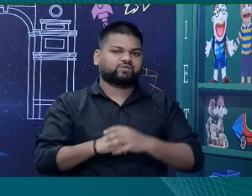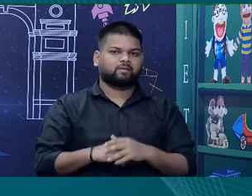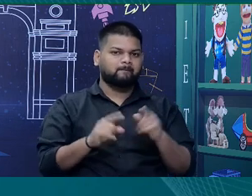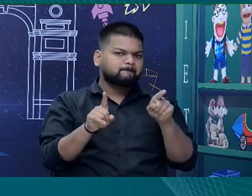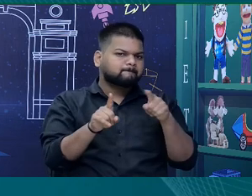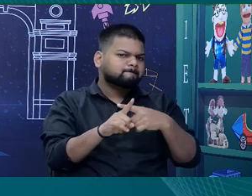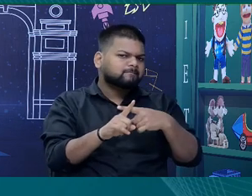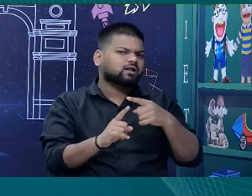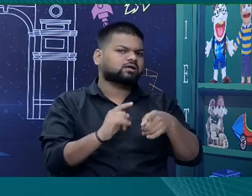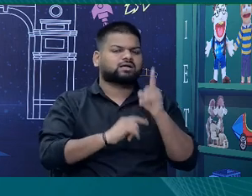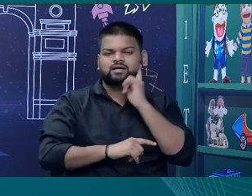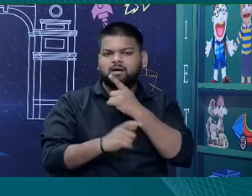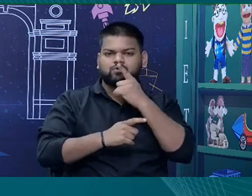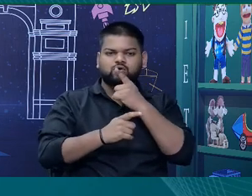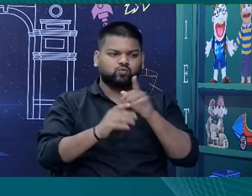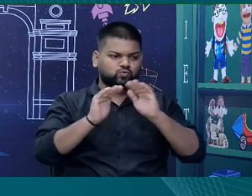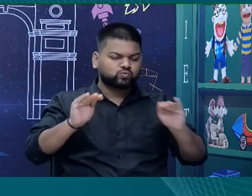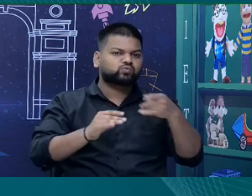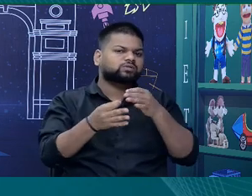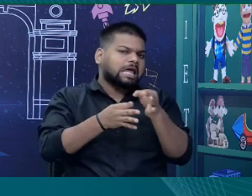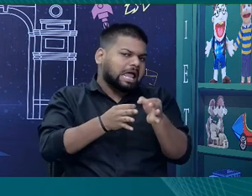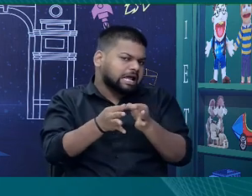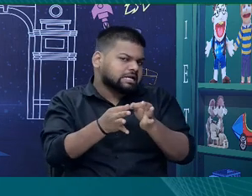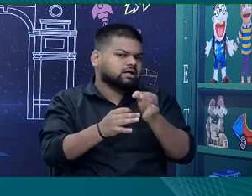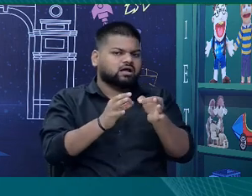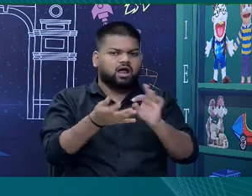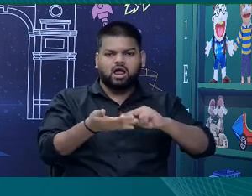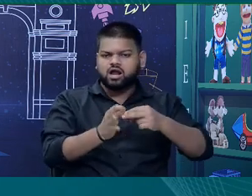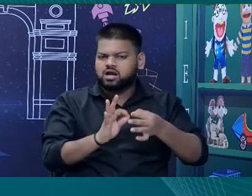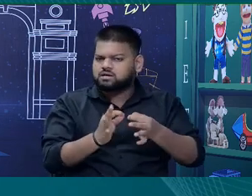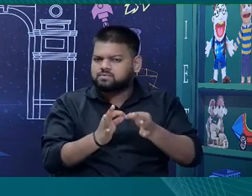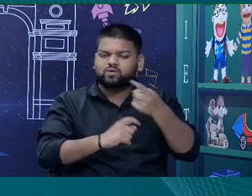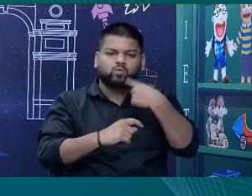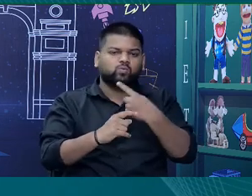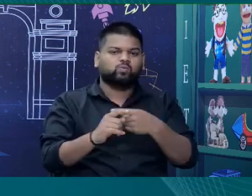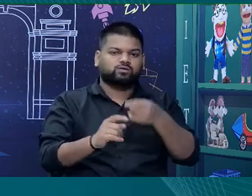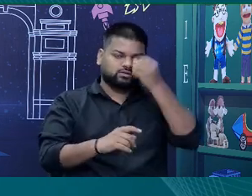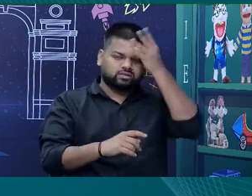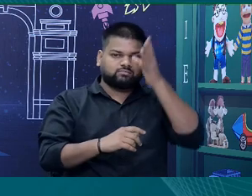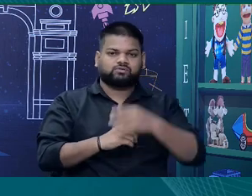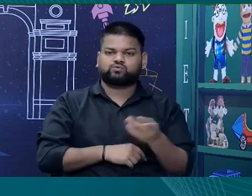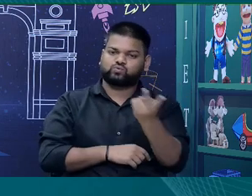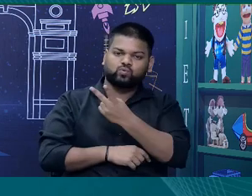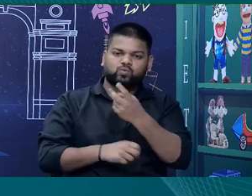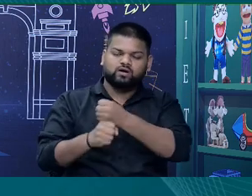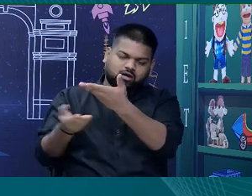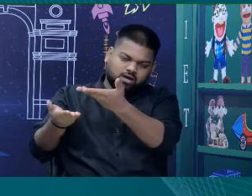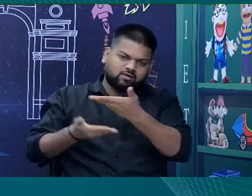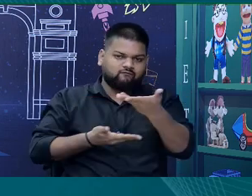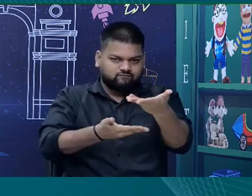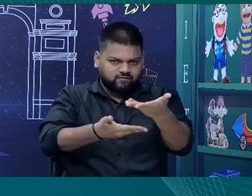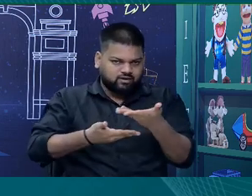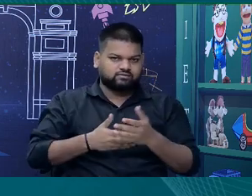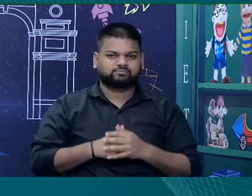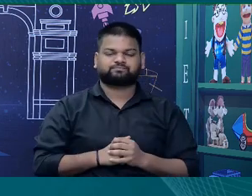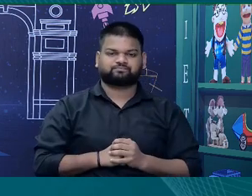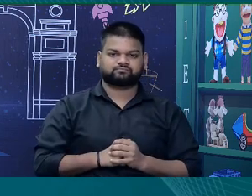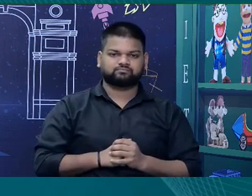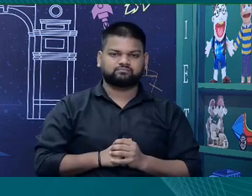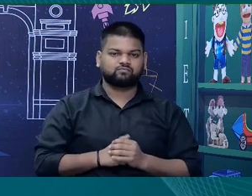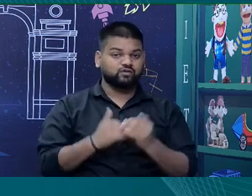साइन लैंग्वेज इन इंटरप्रेटर निर्भय कुमार माल हम दोनों मेहमानों का बहुत-बहुत स्वागत करते हैं नमस्ते और हम